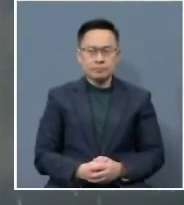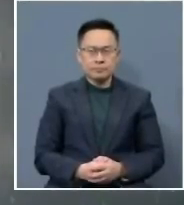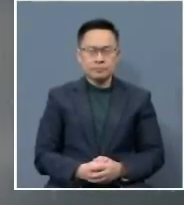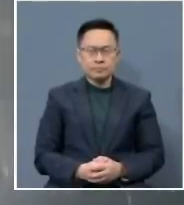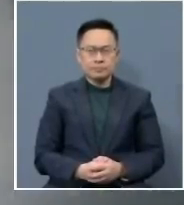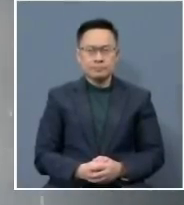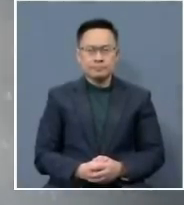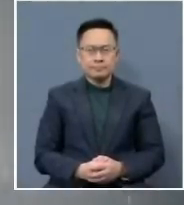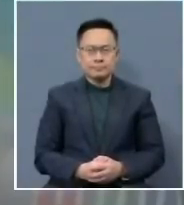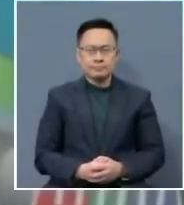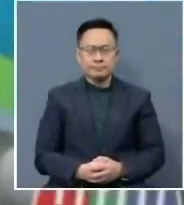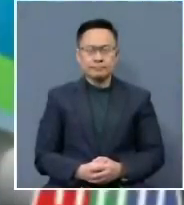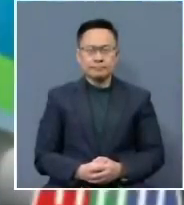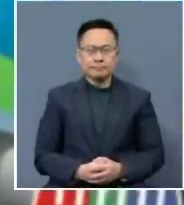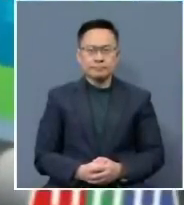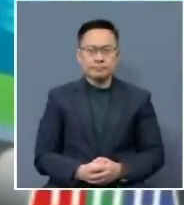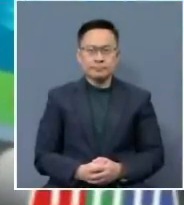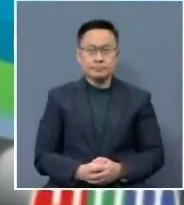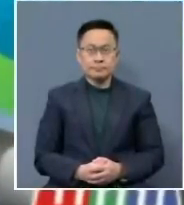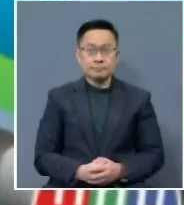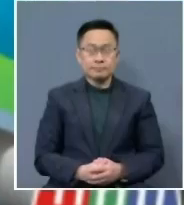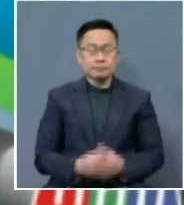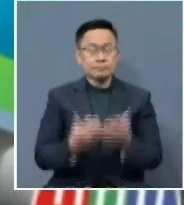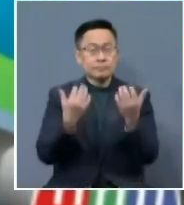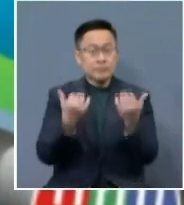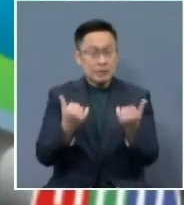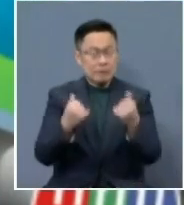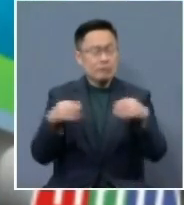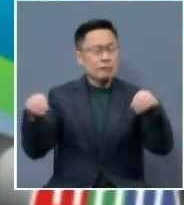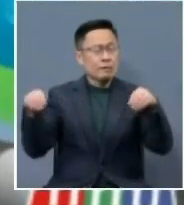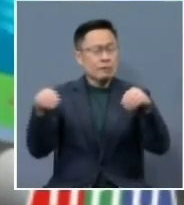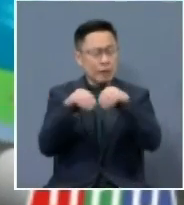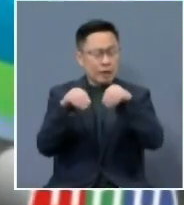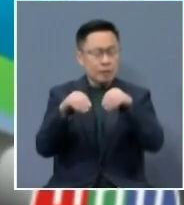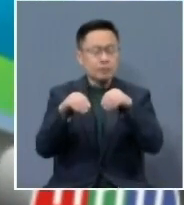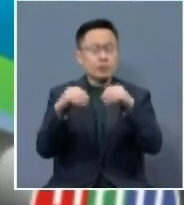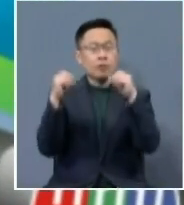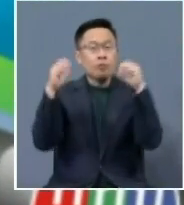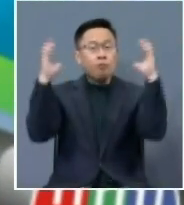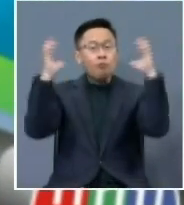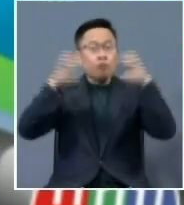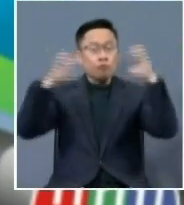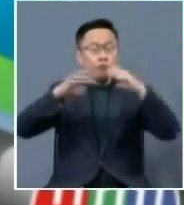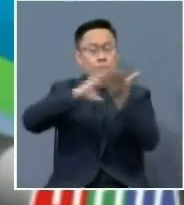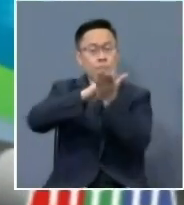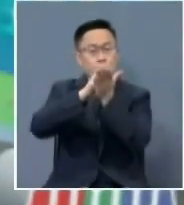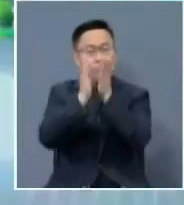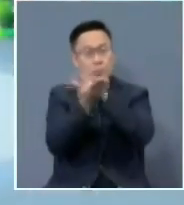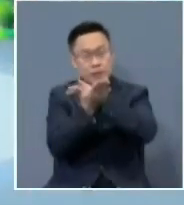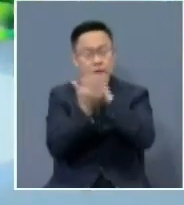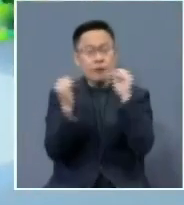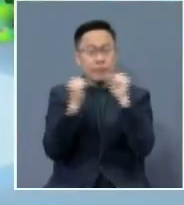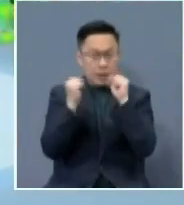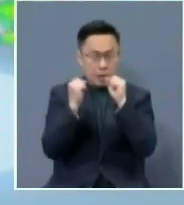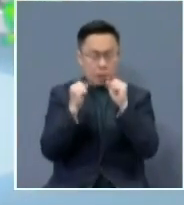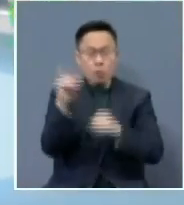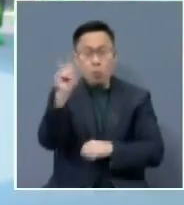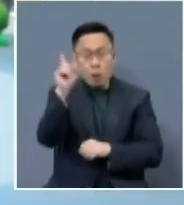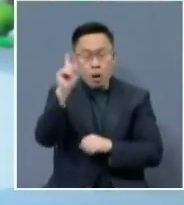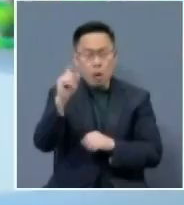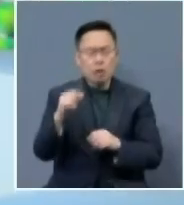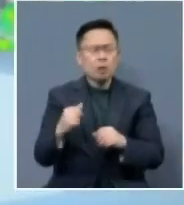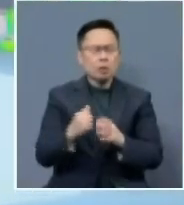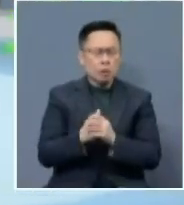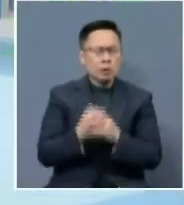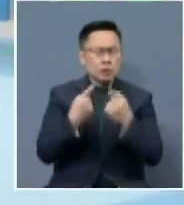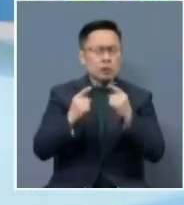คะในช่วงนี้ใกล้เปลี่ยนฤดูค่ะแต่ยังคงมีฝนฟ้าคะนองเกิดขึ้นเนื่องจากหย่อมความปวดอากาศต่ำกำลัง